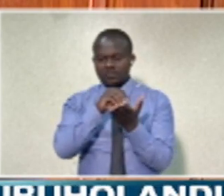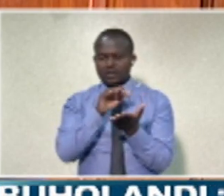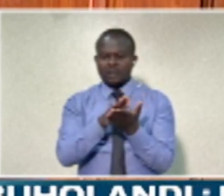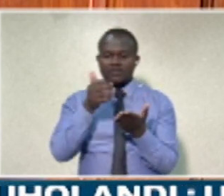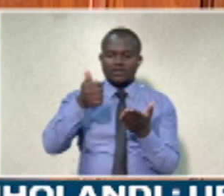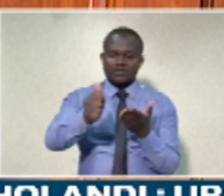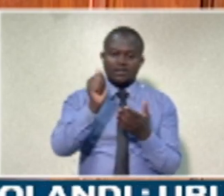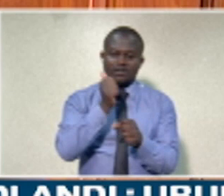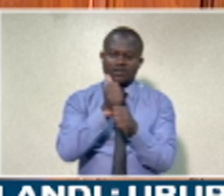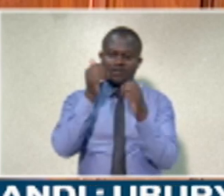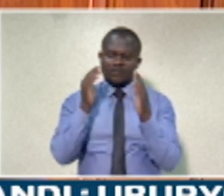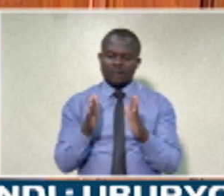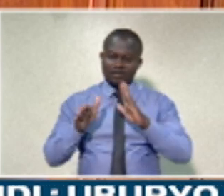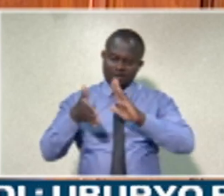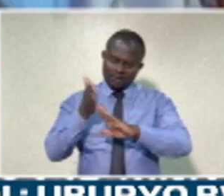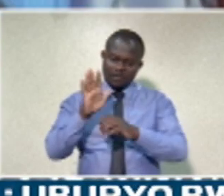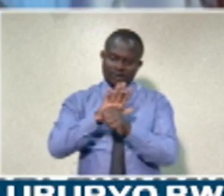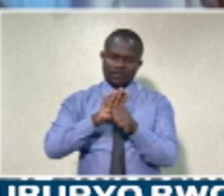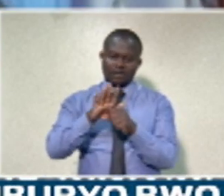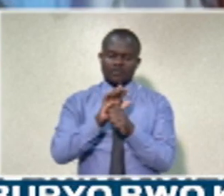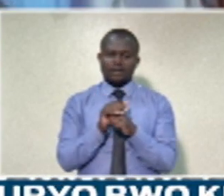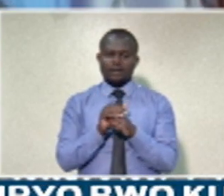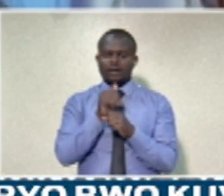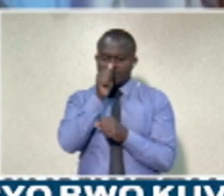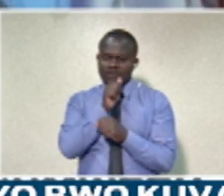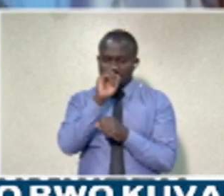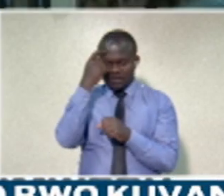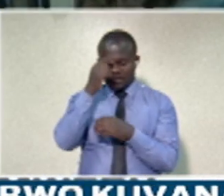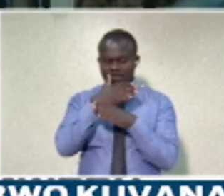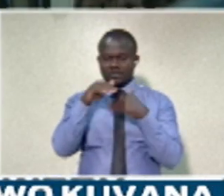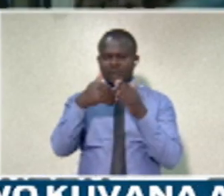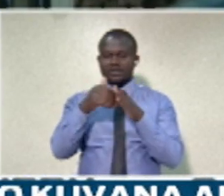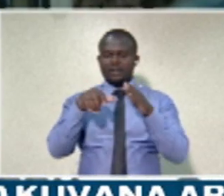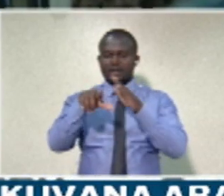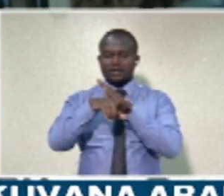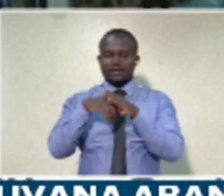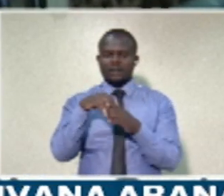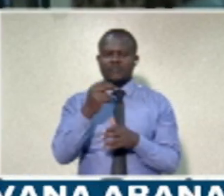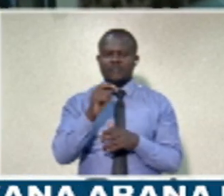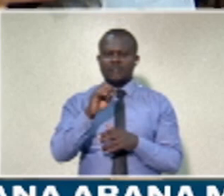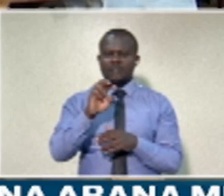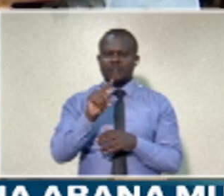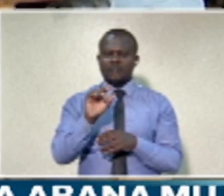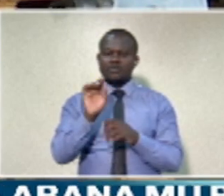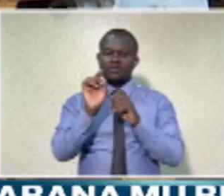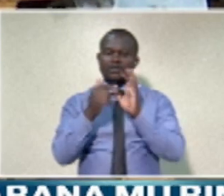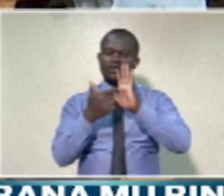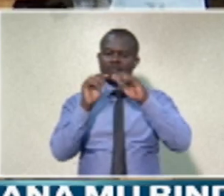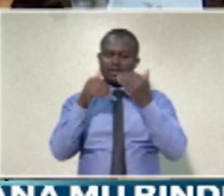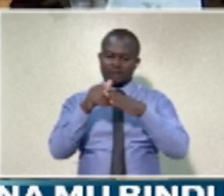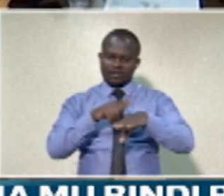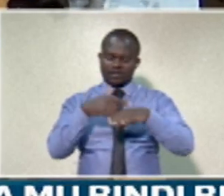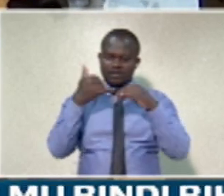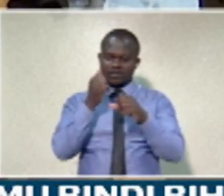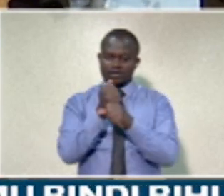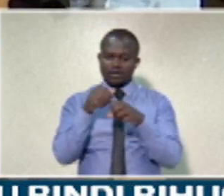ye y'akazi yihutire kubyuzuza. Umunyamabanga wa Leta muri Minisiteri y'Ubutegetsi bw'Igihugu Nyirarukundo Nyasiyene yagaragaje ko igihe kigeze ko umuntu